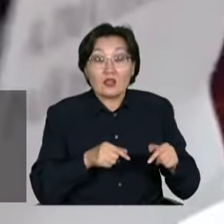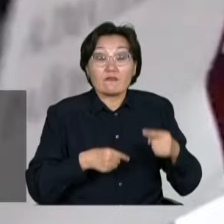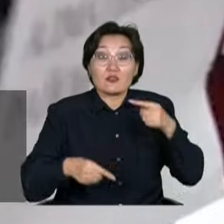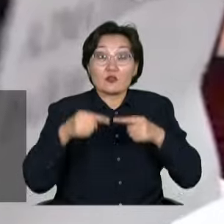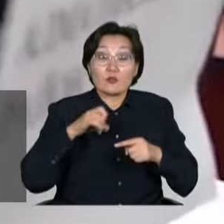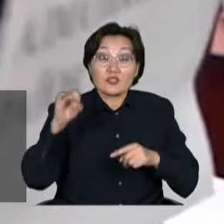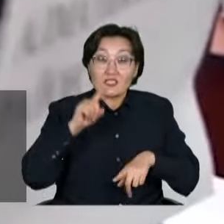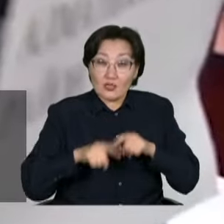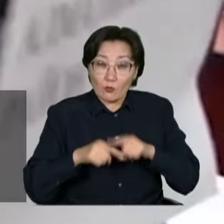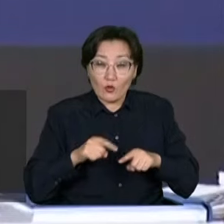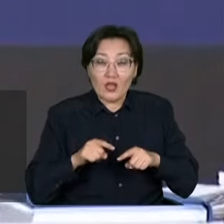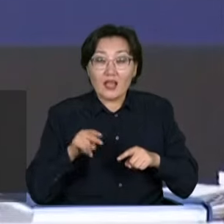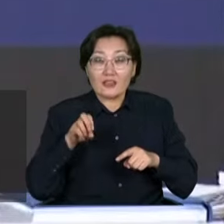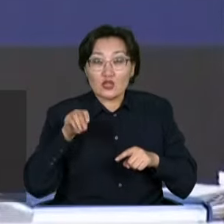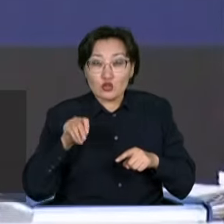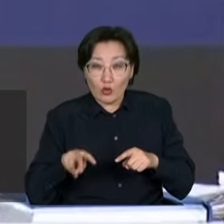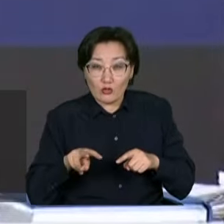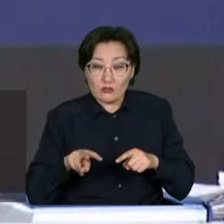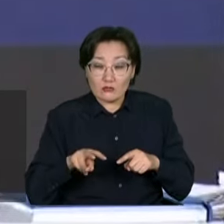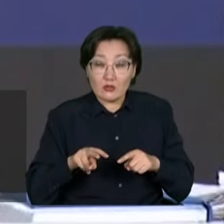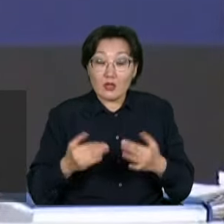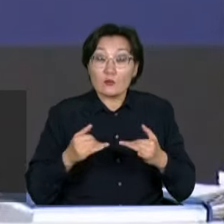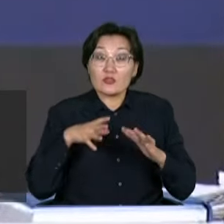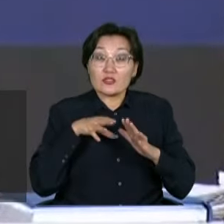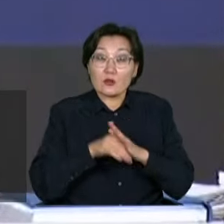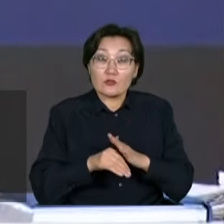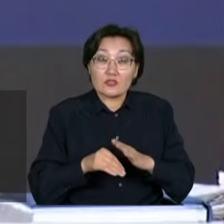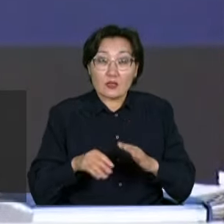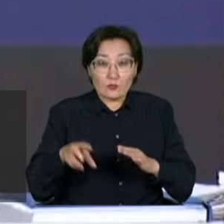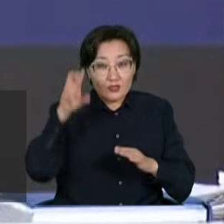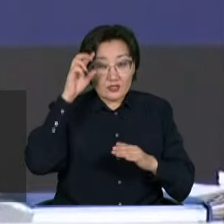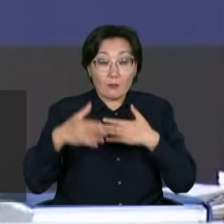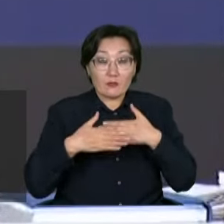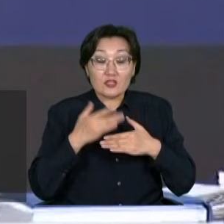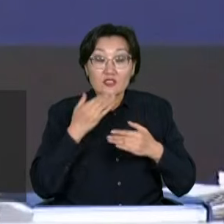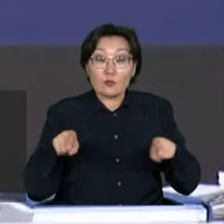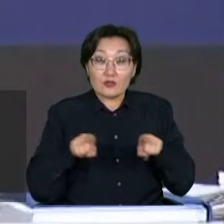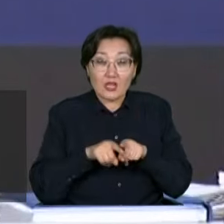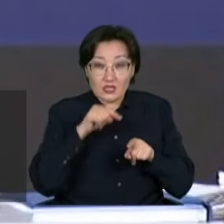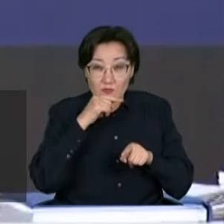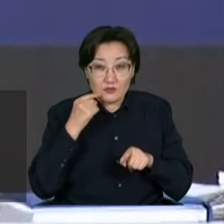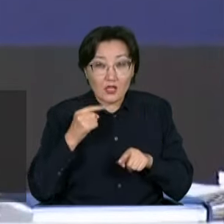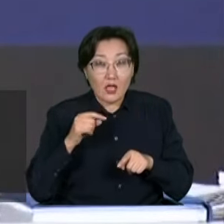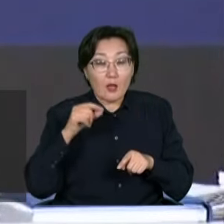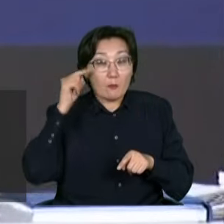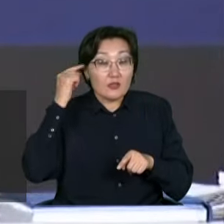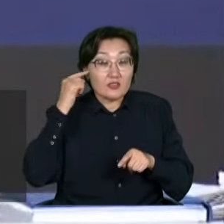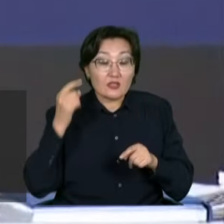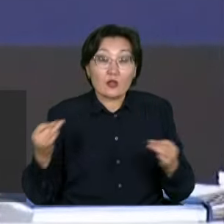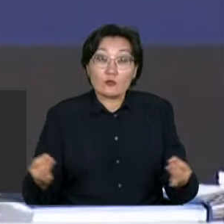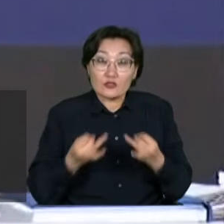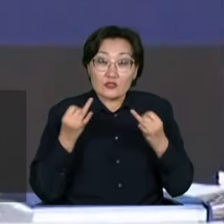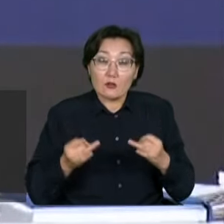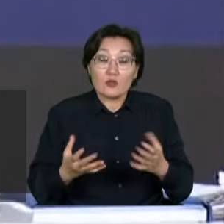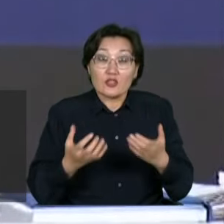историческую родину по карте Атажол. Наряду со странами ближнего зарубежья, такими как Россия и Монголия, заинтересованность